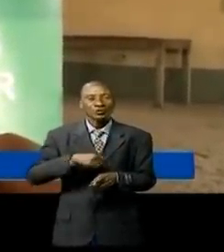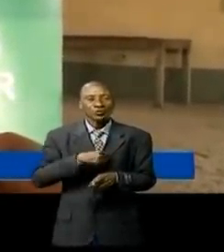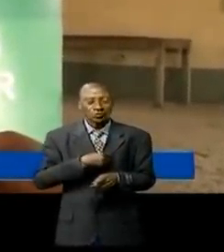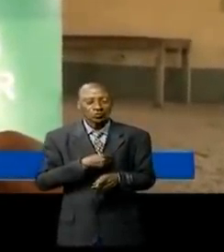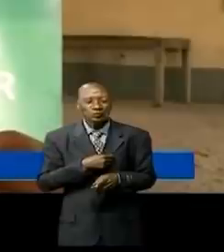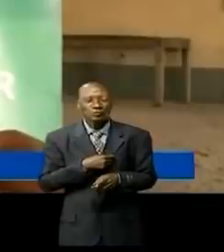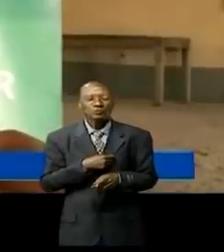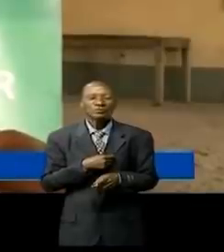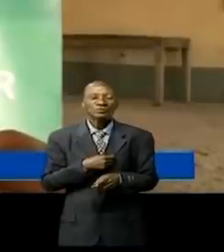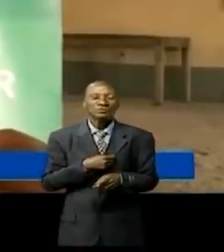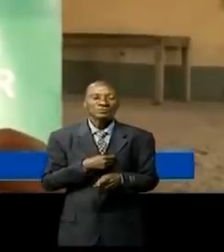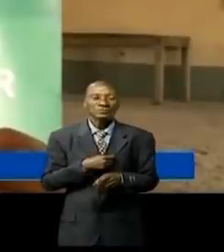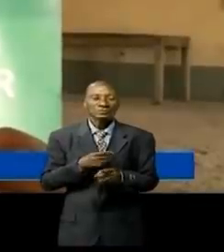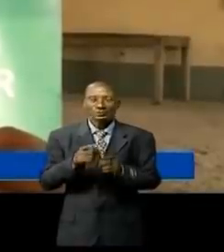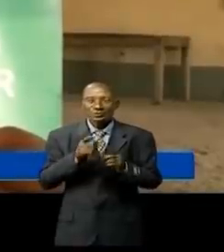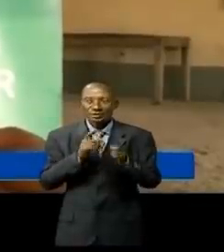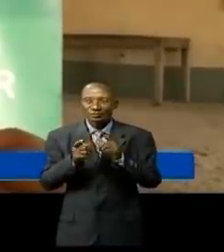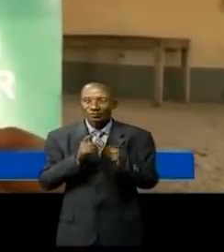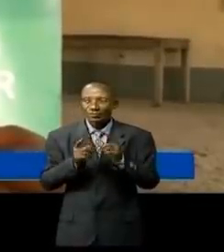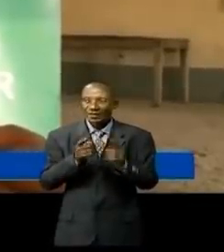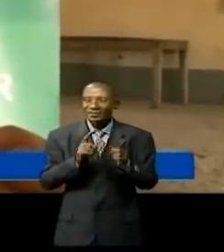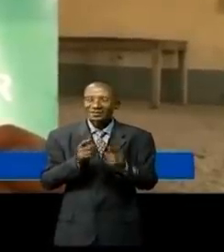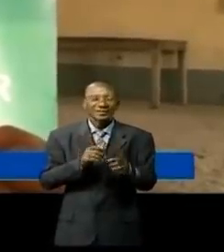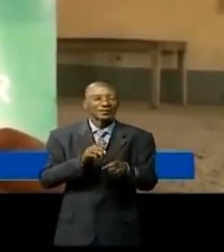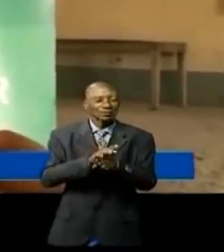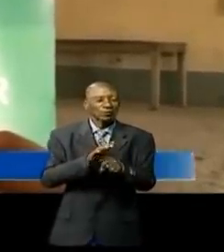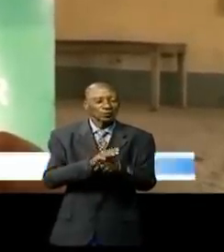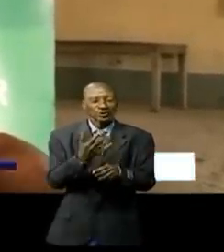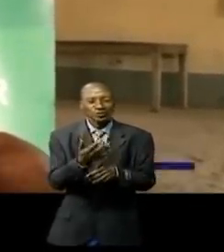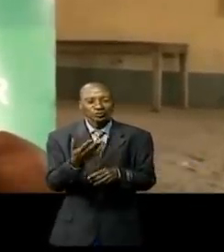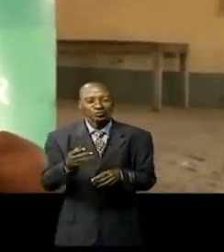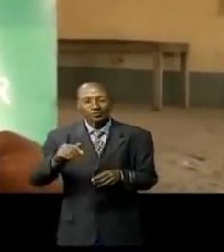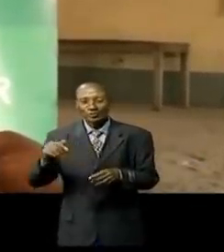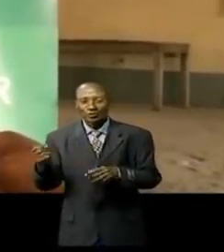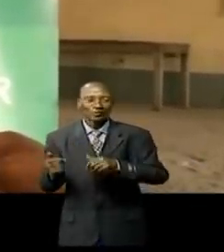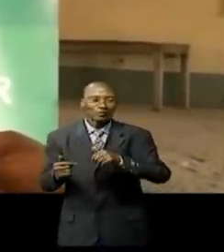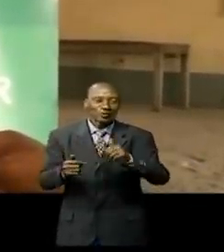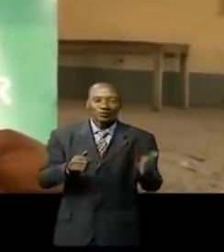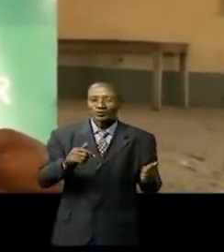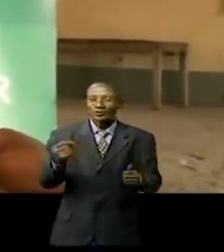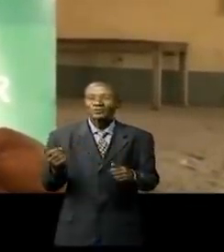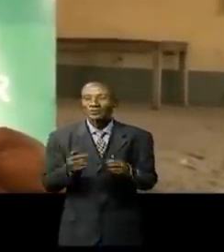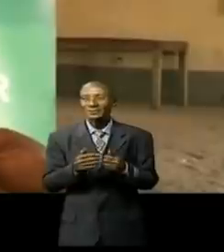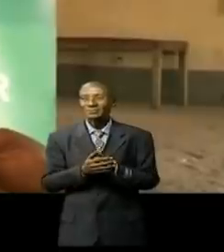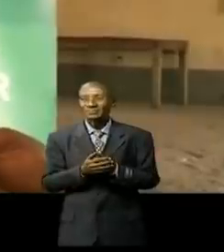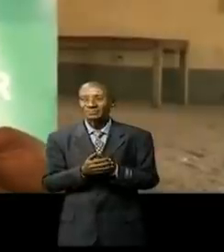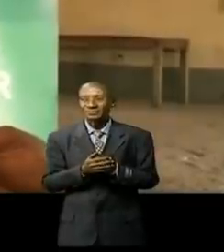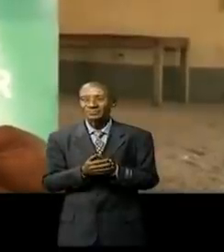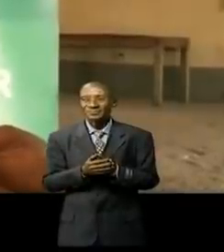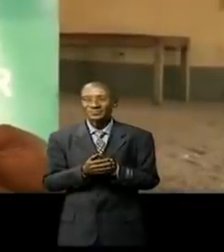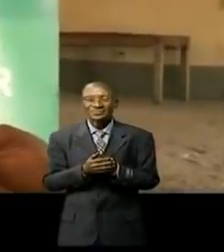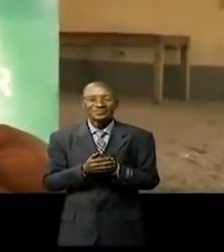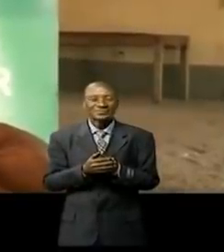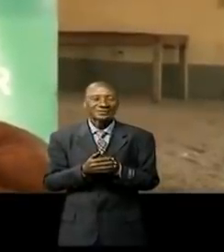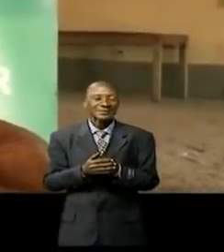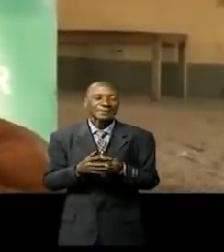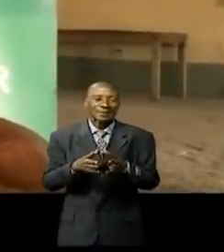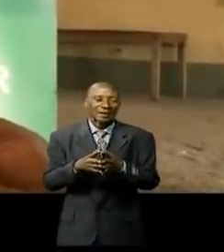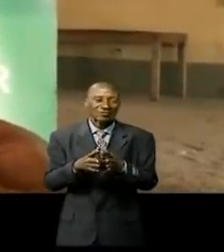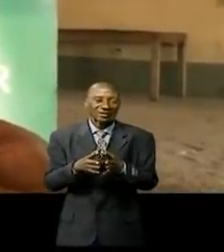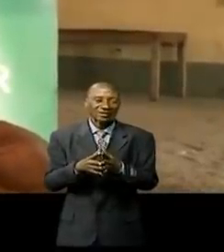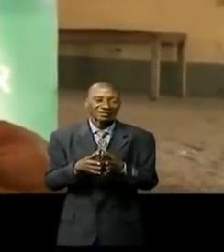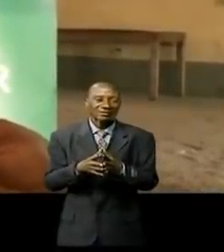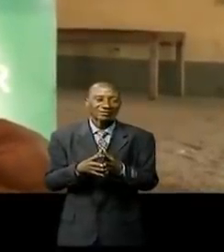elles sont dans l'informel et n'ont pas de documents juridiques? Or, avec le message que nous avions suivi, avec les troupes théâtrales, on leur